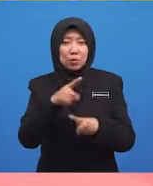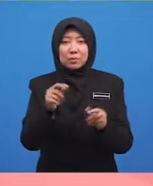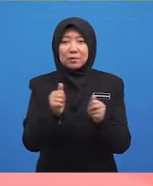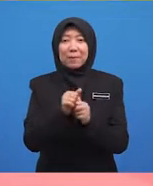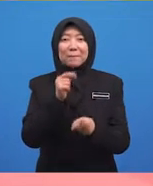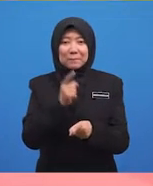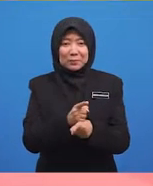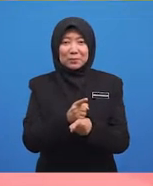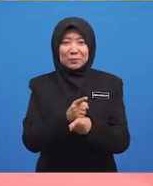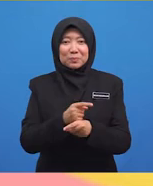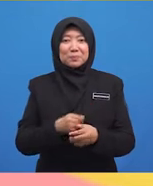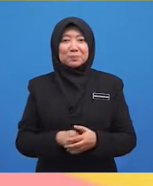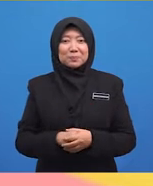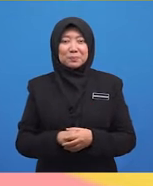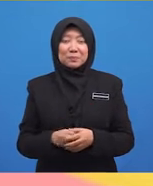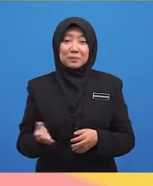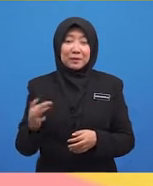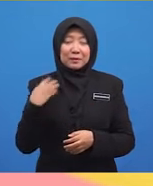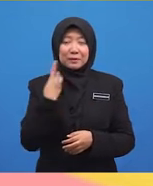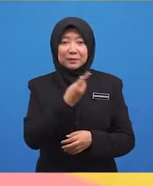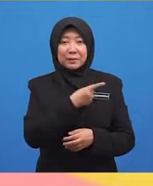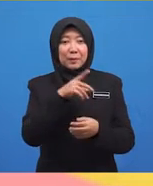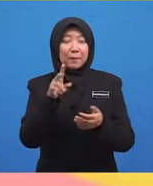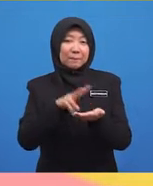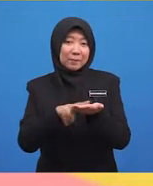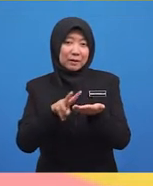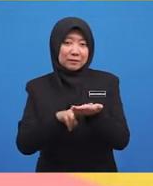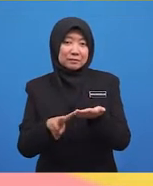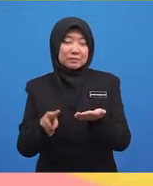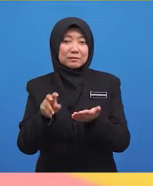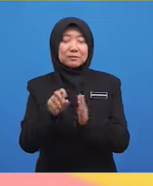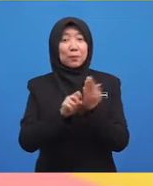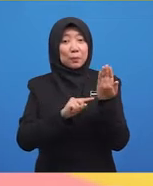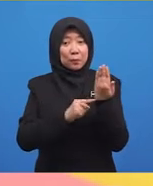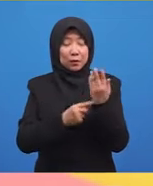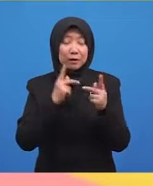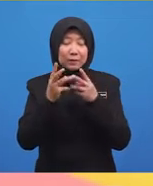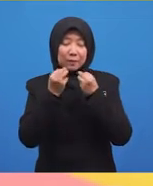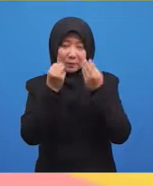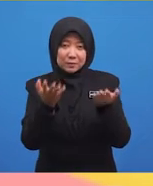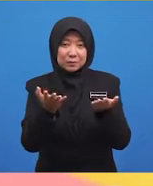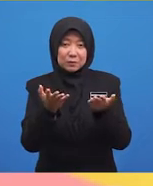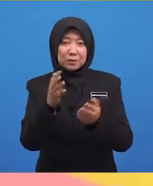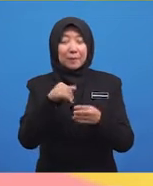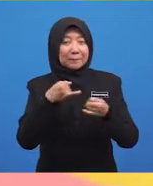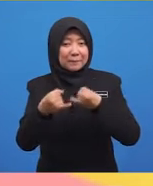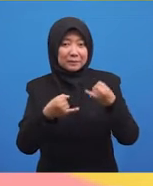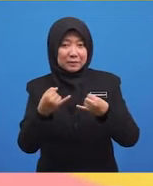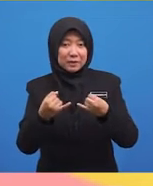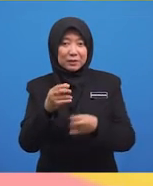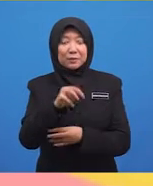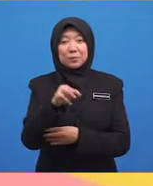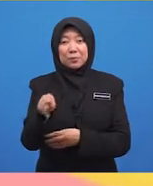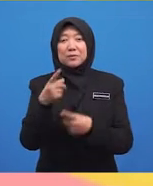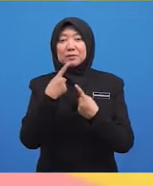menjawab dengan betul. Mari kita baca semula bersama-sama kata majmuk yang berjaya kamu